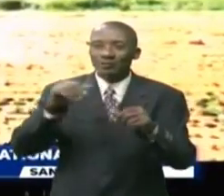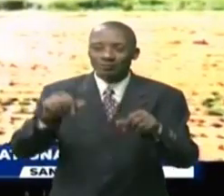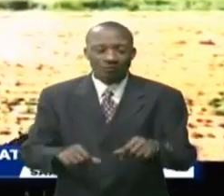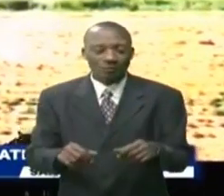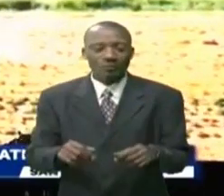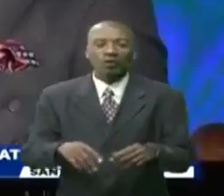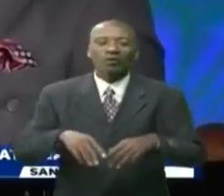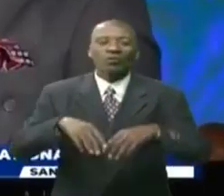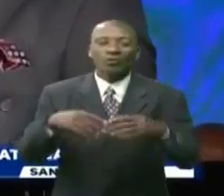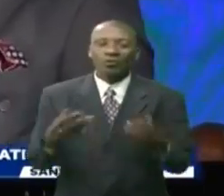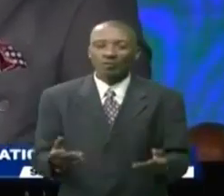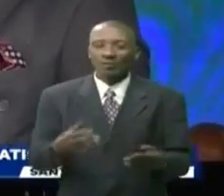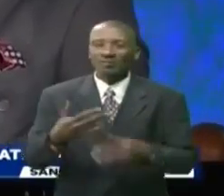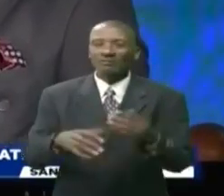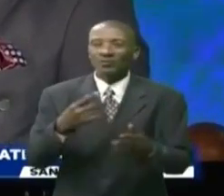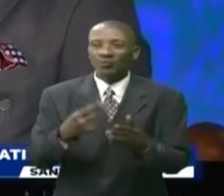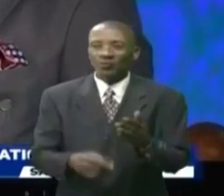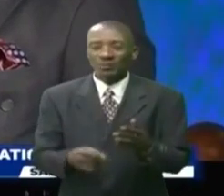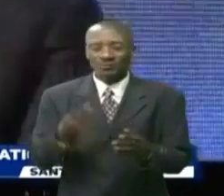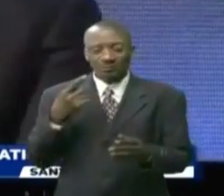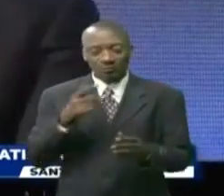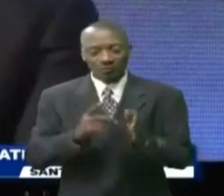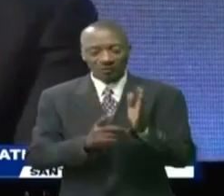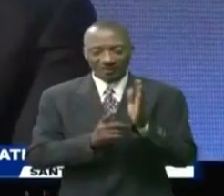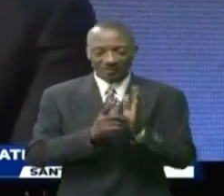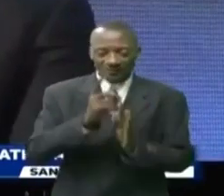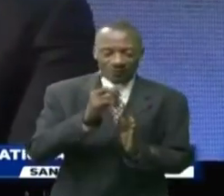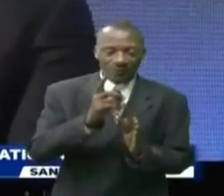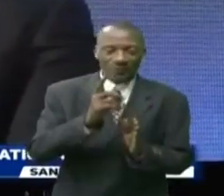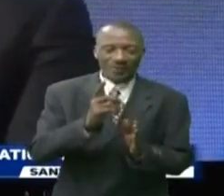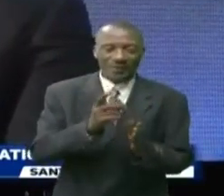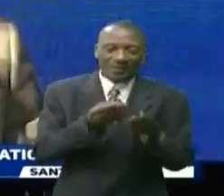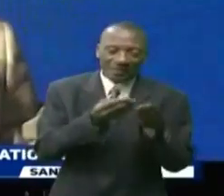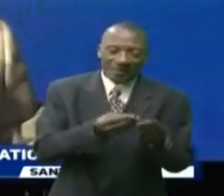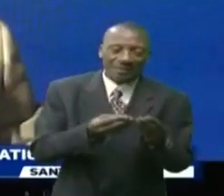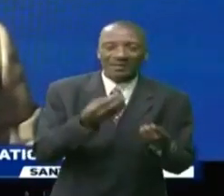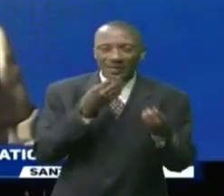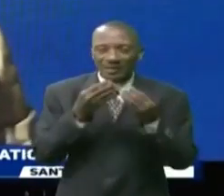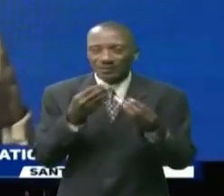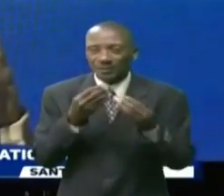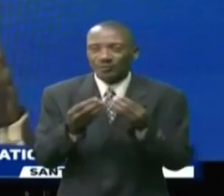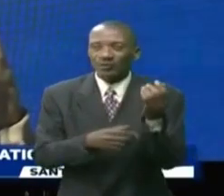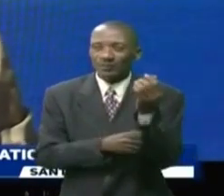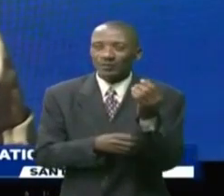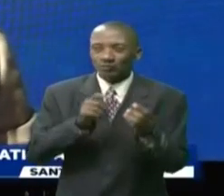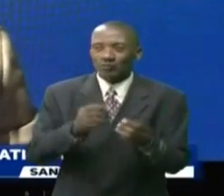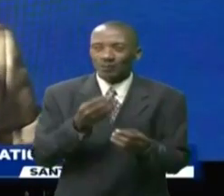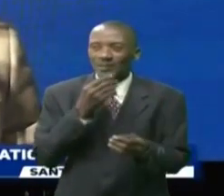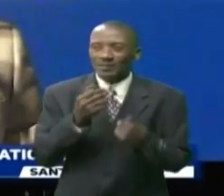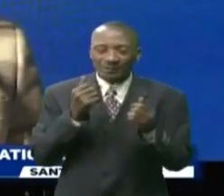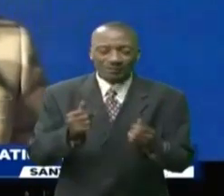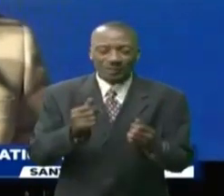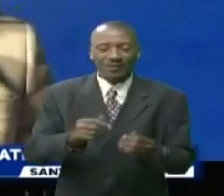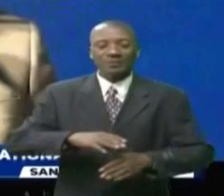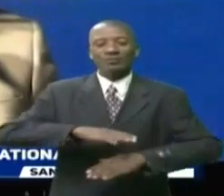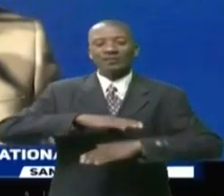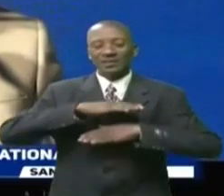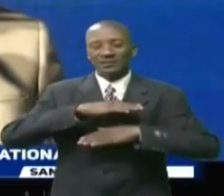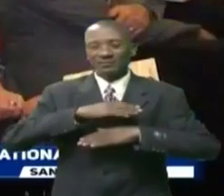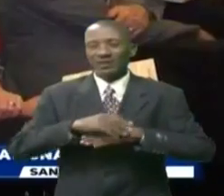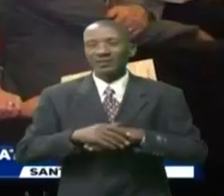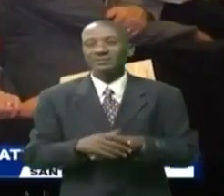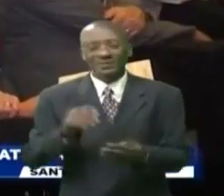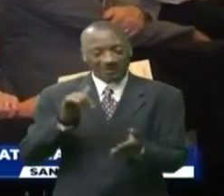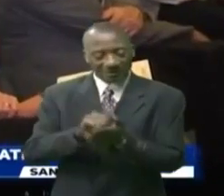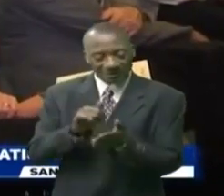La multisectorialité dans l'action semble être la meilleure solution. Ouvert par le vice-premier ministre et ministre de l'Intérieur, Peter